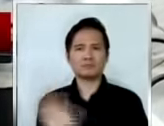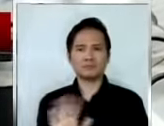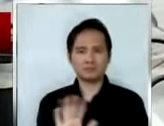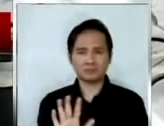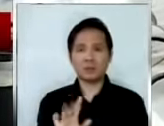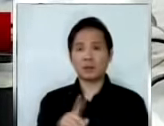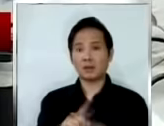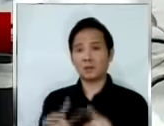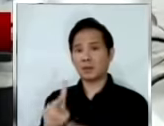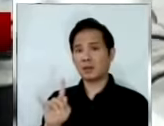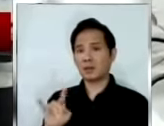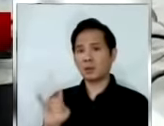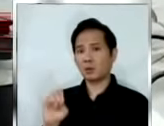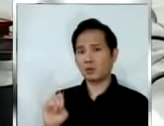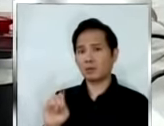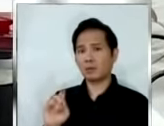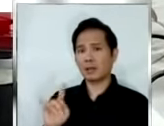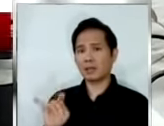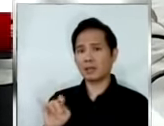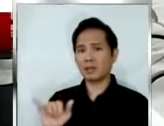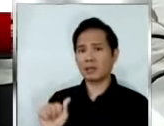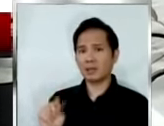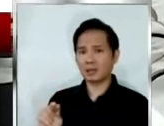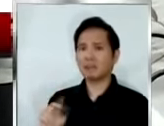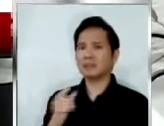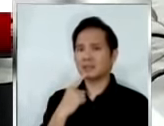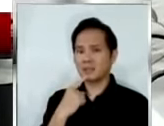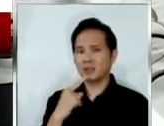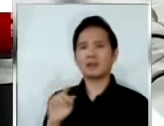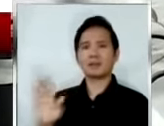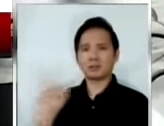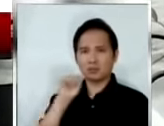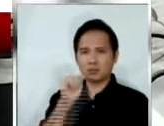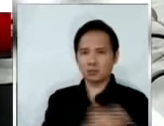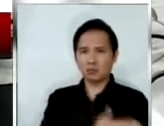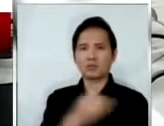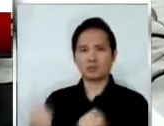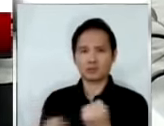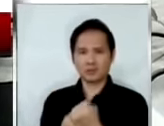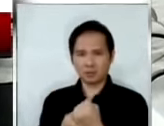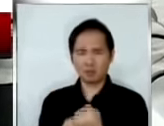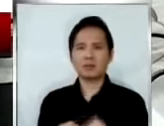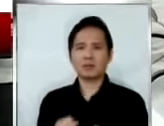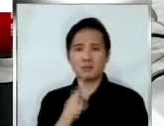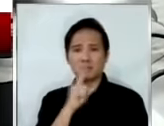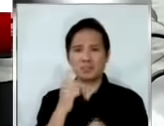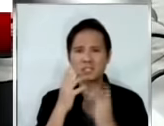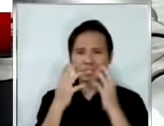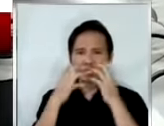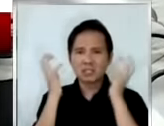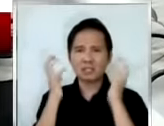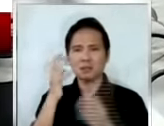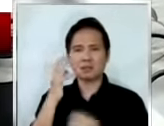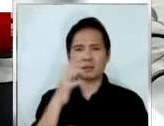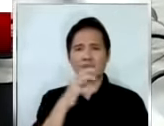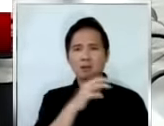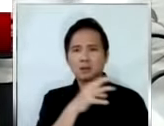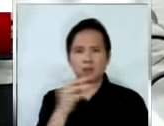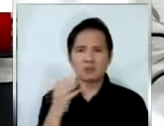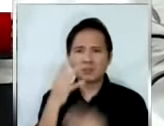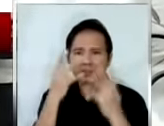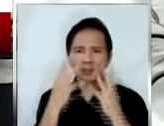nangangamba sa kaligtasan ng kanyang anak. Nakakagalit at nakakalungkot daw na may mga ganitong tao na ama pa naman